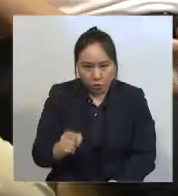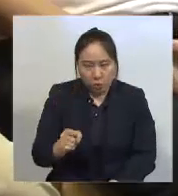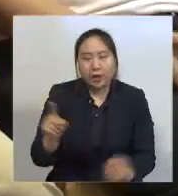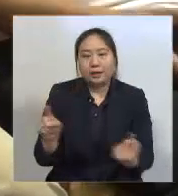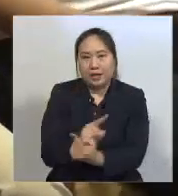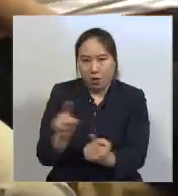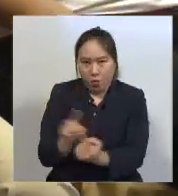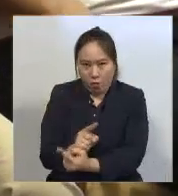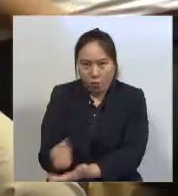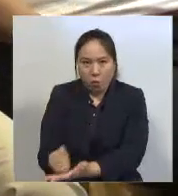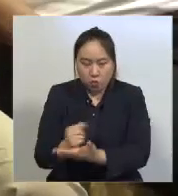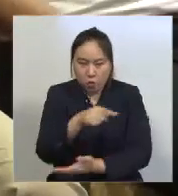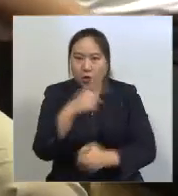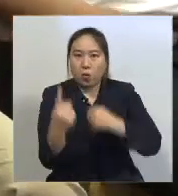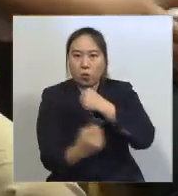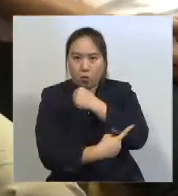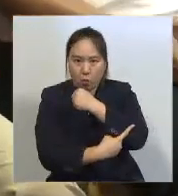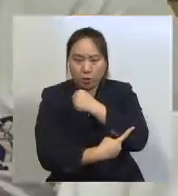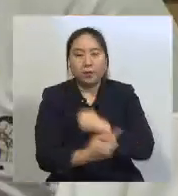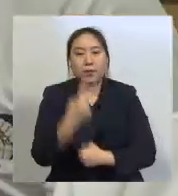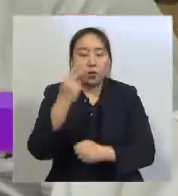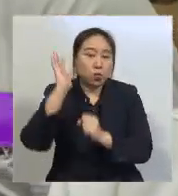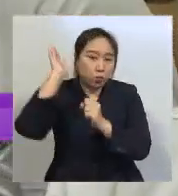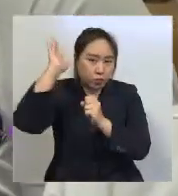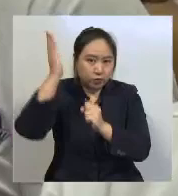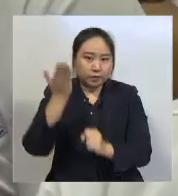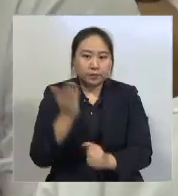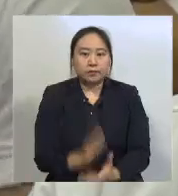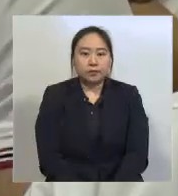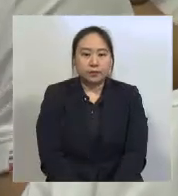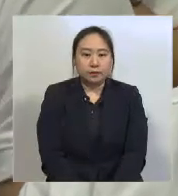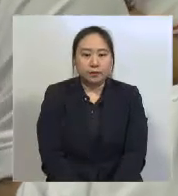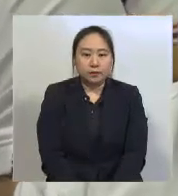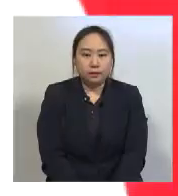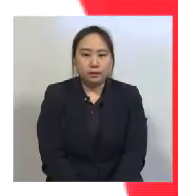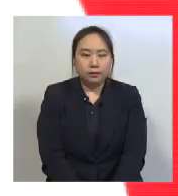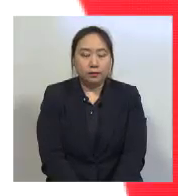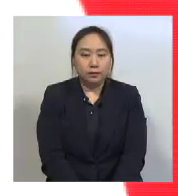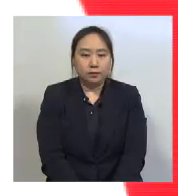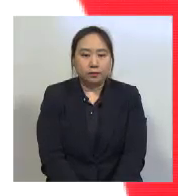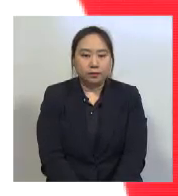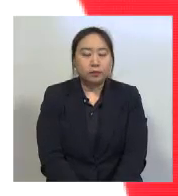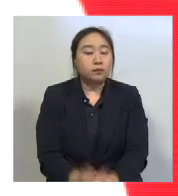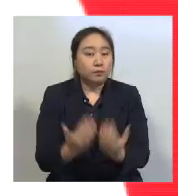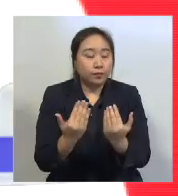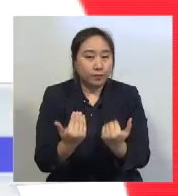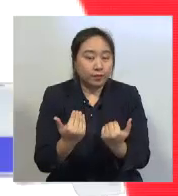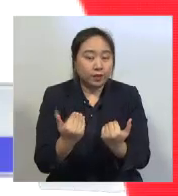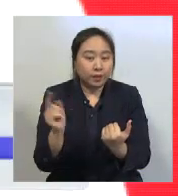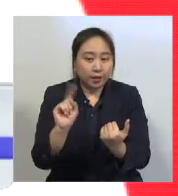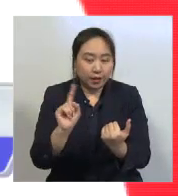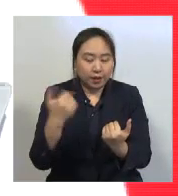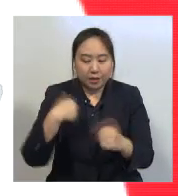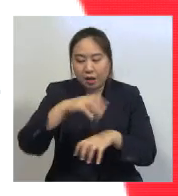ทางสังคมเนี่ยเข้าไปลงโทษด้วยนะฮะลองไปฟังเสียงของท่านนายกรัฐมนตรีครับ นะครับเพราะนั้นมันมีส่วนทั้งมันมีหล